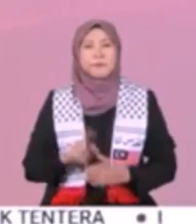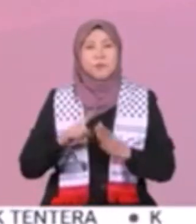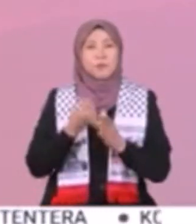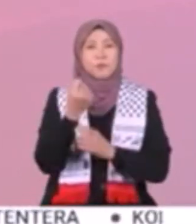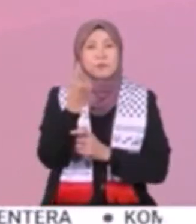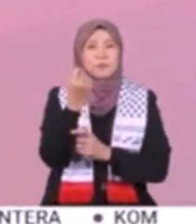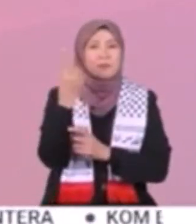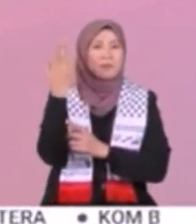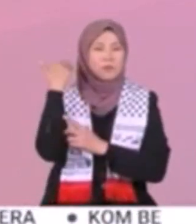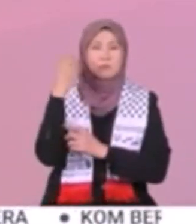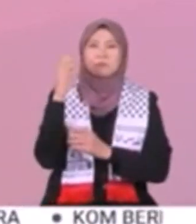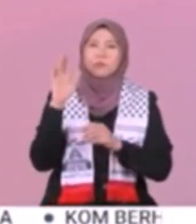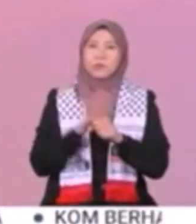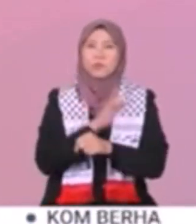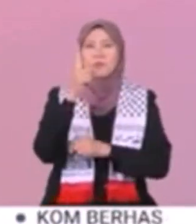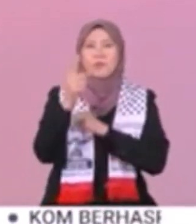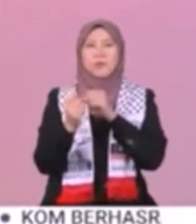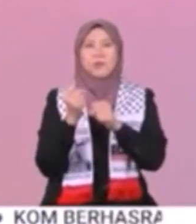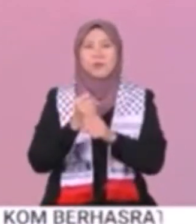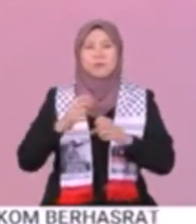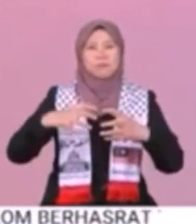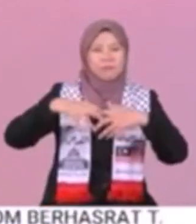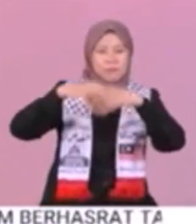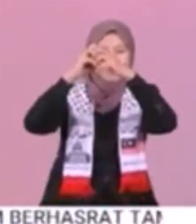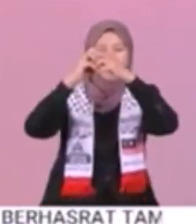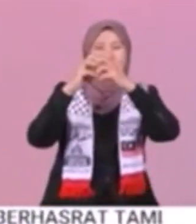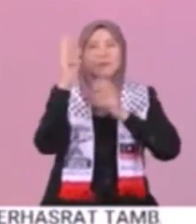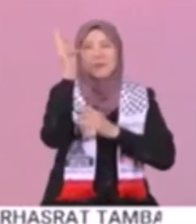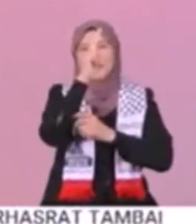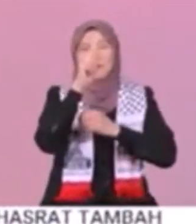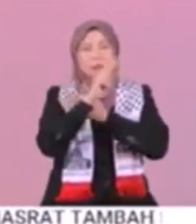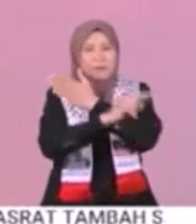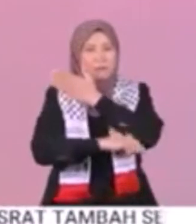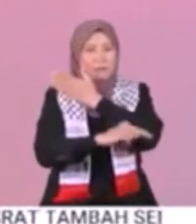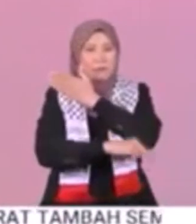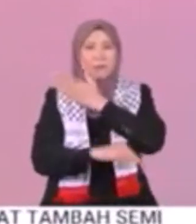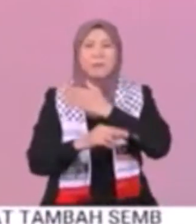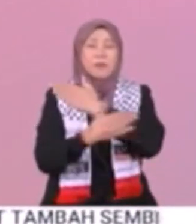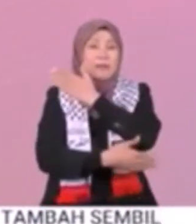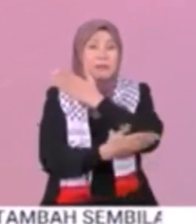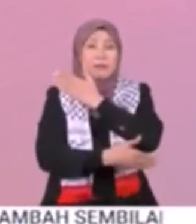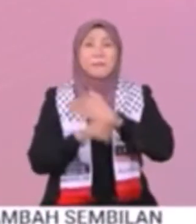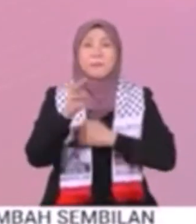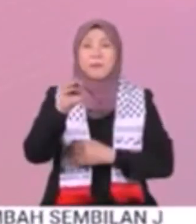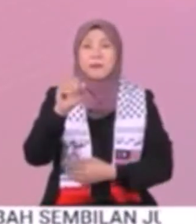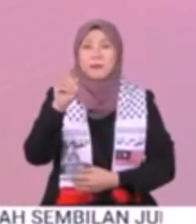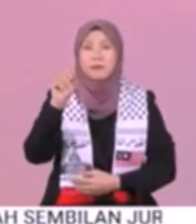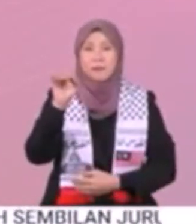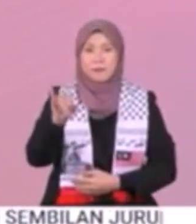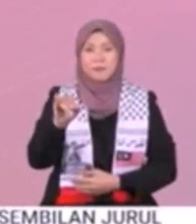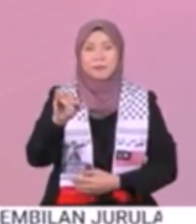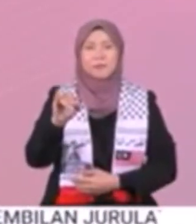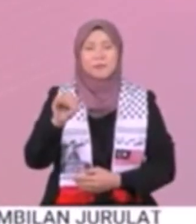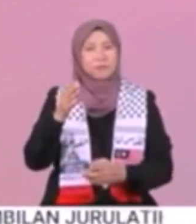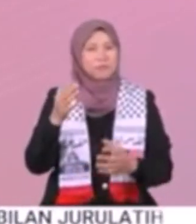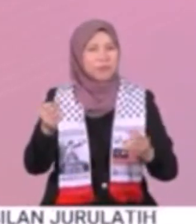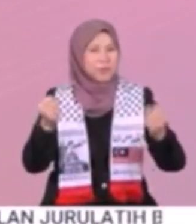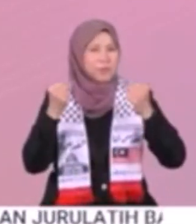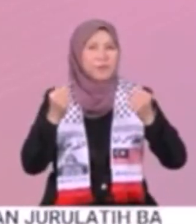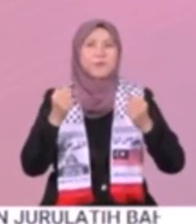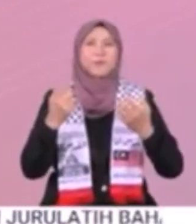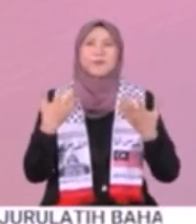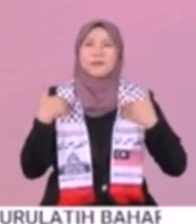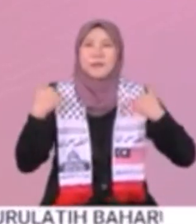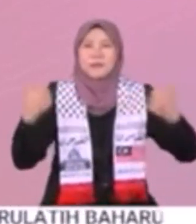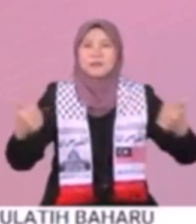November lalu, genap setahun kerajaan membentuk asas negara madani dengan antaranya memperkukuh sektor kesihatan. Skim